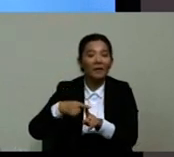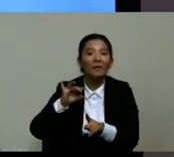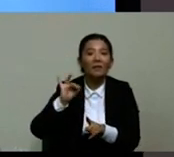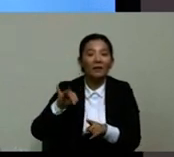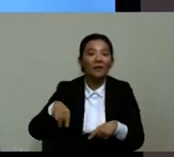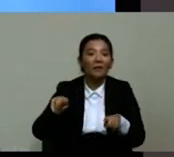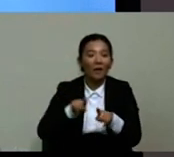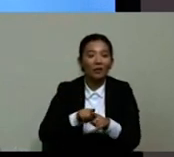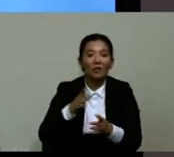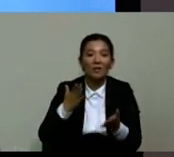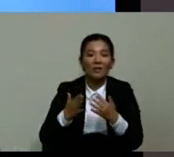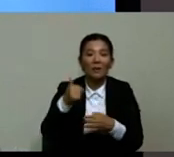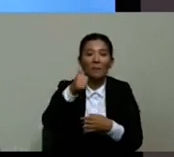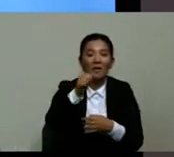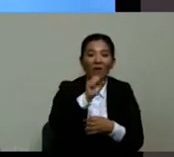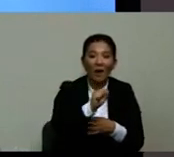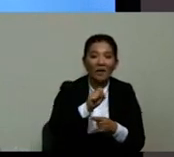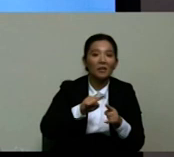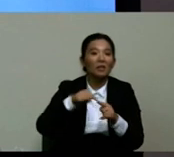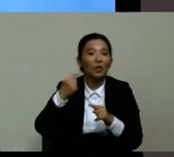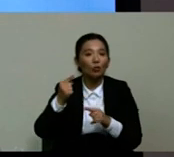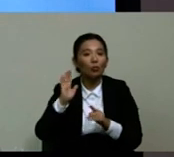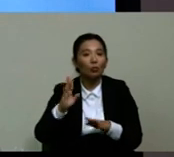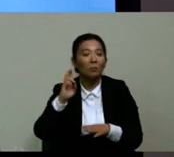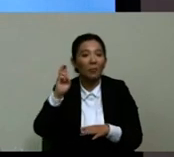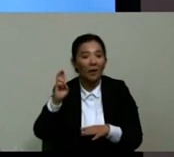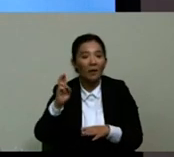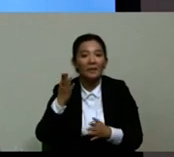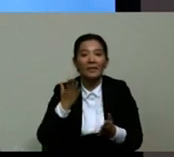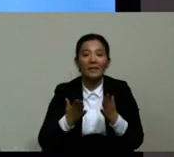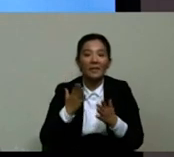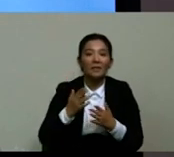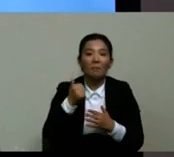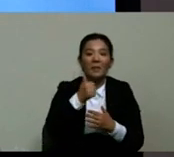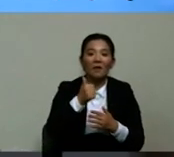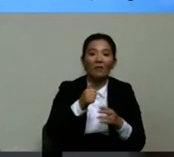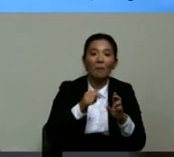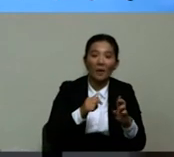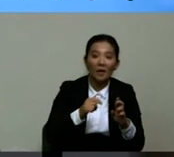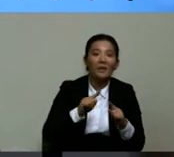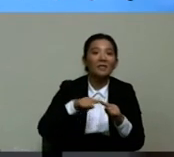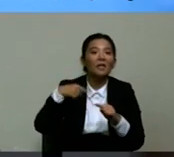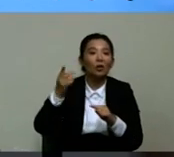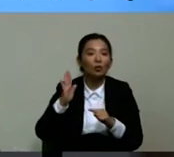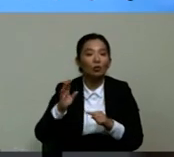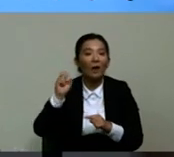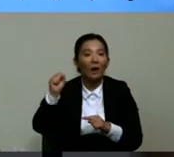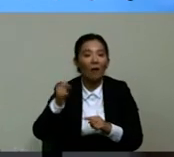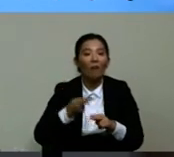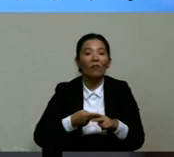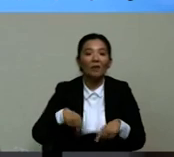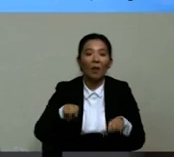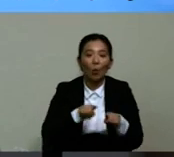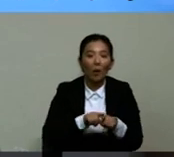И также, если первое А, следующее будет Б. Но если первое Б, следующее будет А. Вот